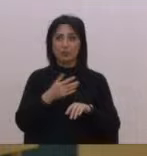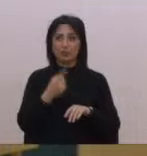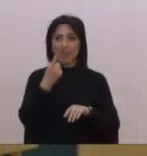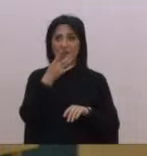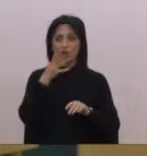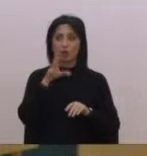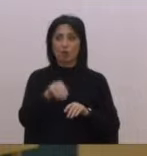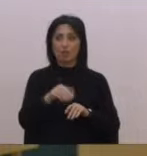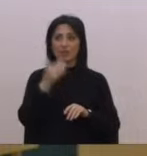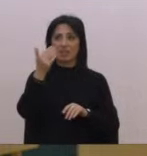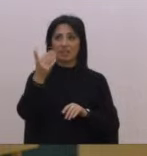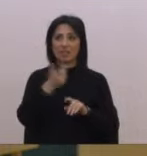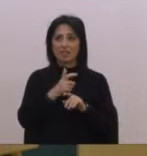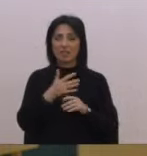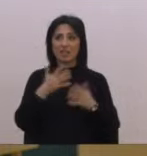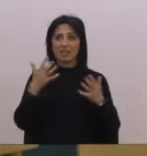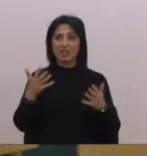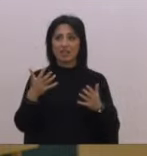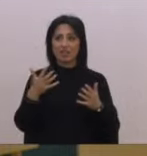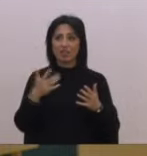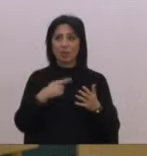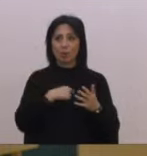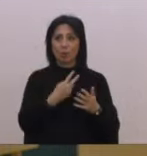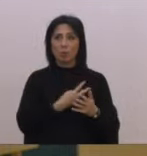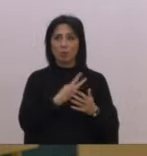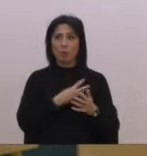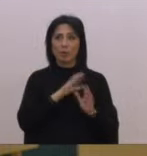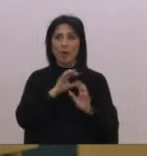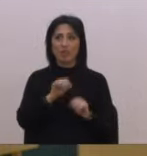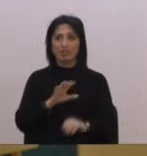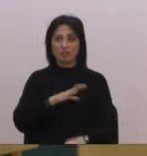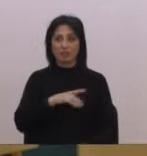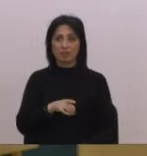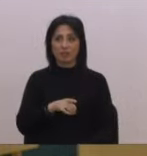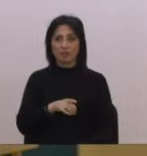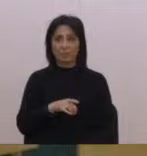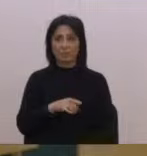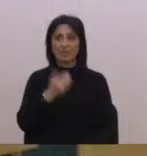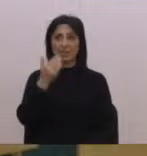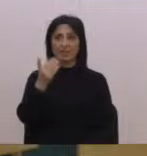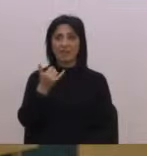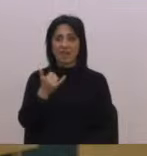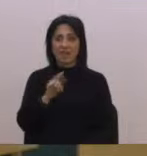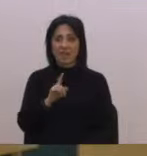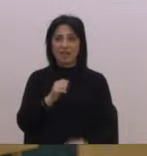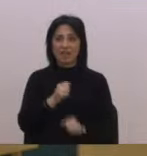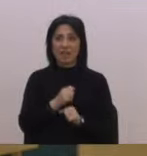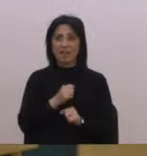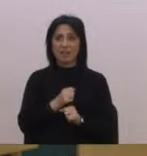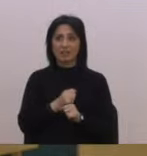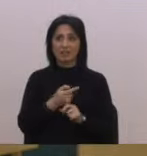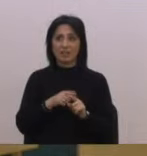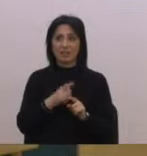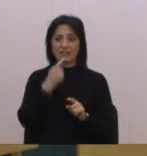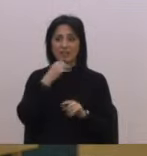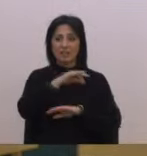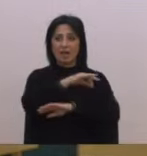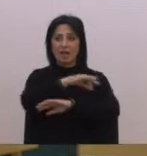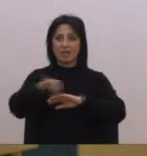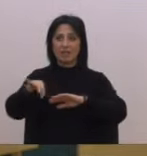დროს თქვენი ძალიან დიდი გულმხურვალე ხარდამჭერები იყვნენ. თქვენ ახლა რასაც აკეთებთ, ეს წითელი